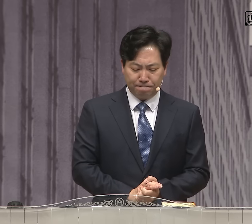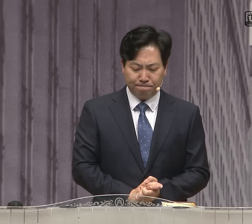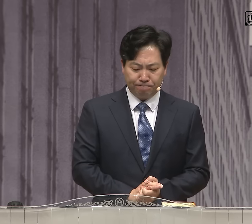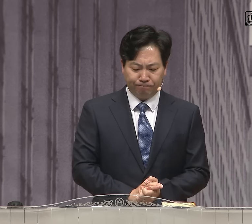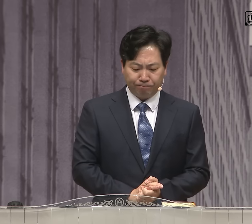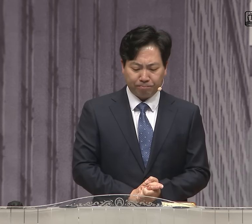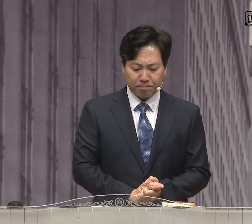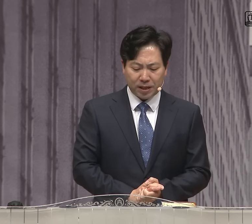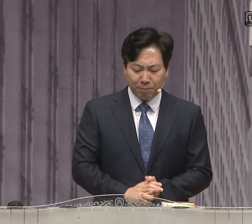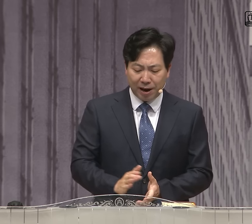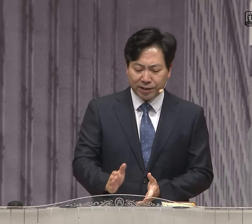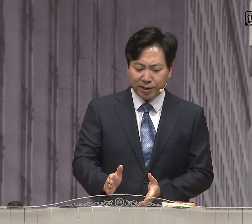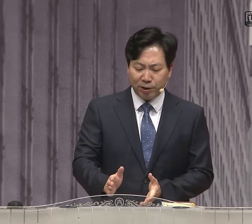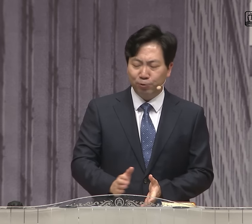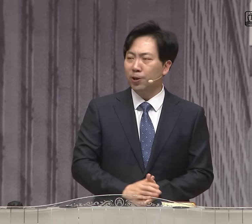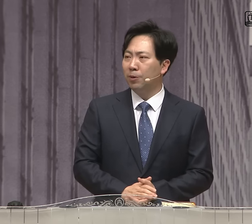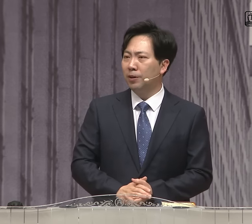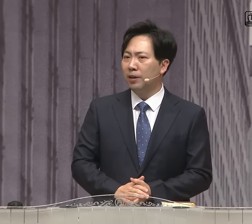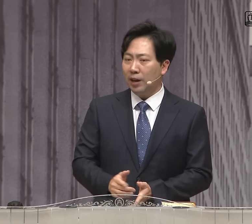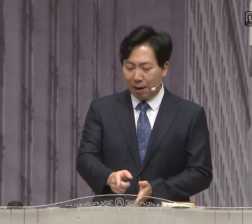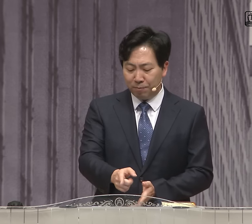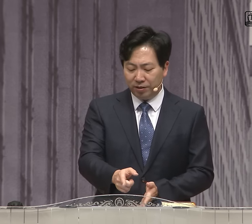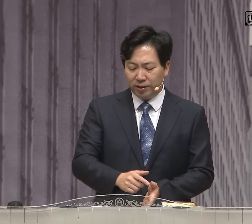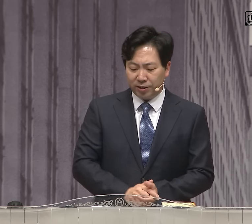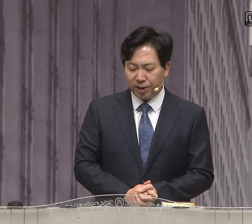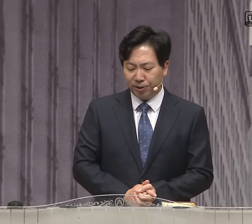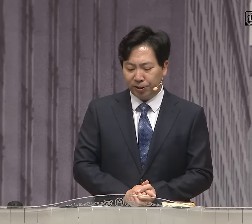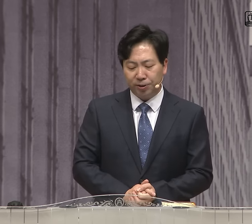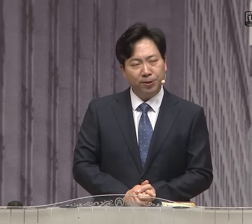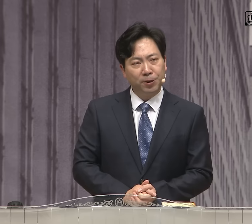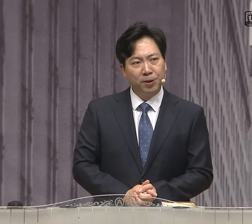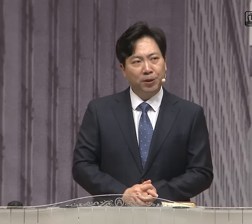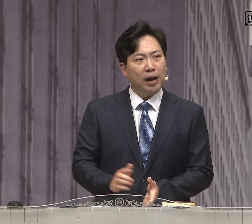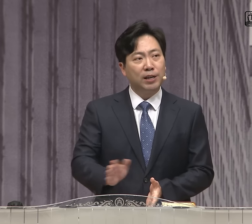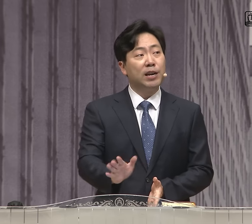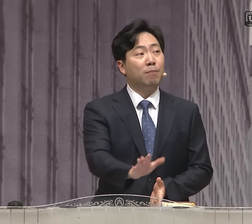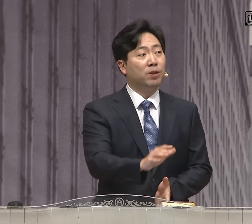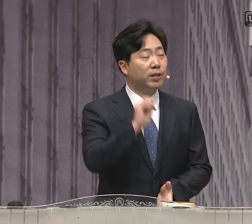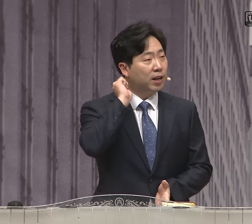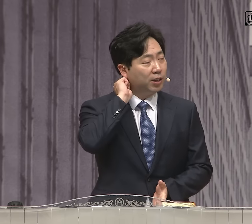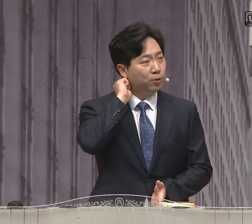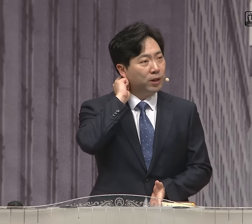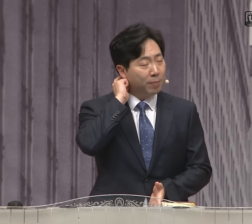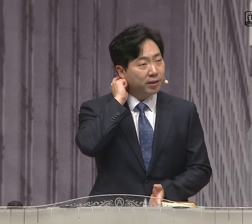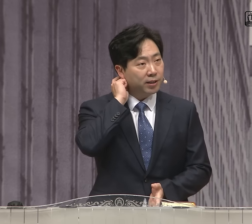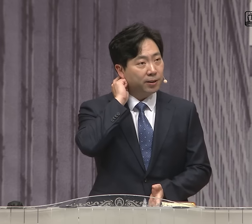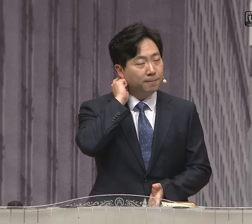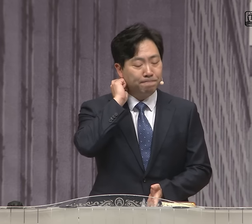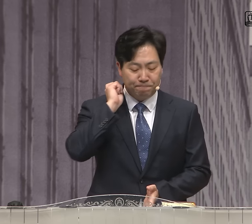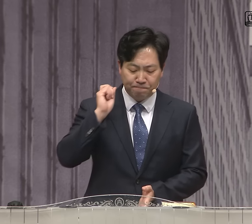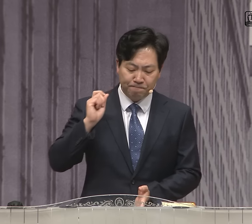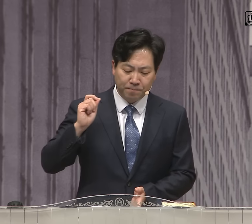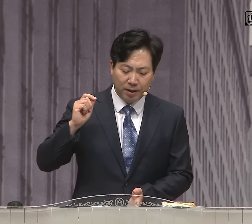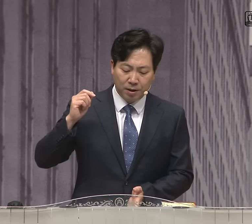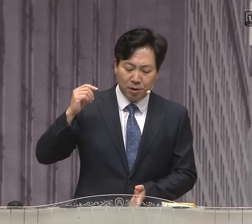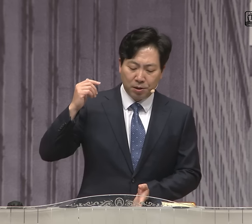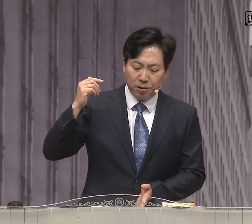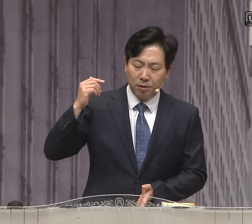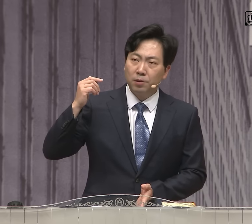거예요. 벨사살이 누구냐면 이 안 믿는 자를 상징하죠. 근데 그냥 안 믿는 자가 아니고 이 벨사살은